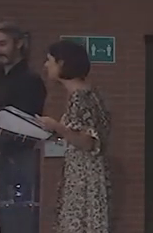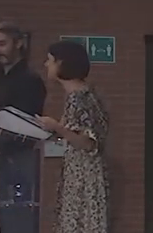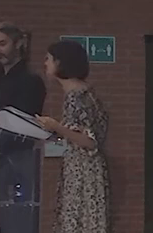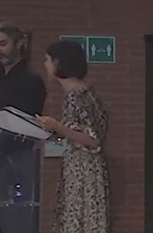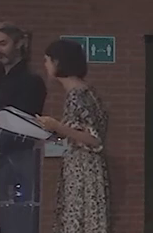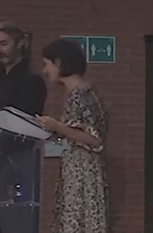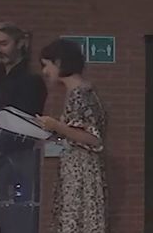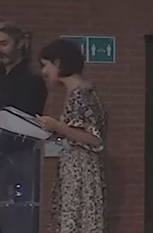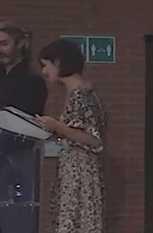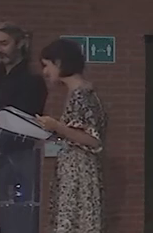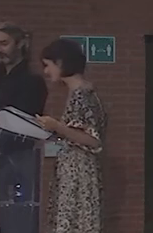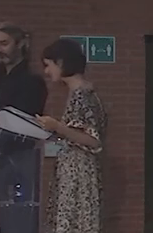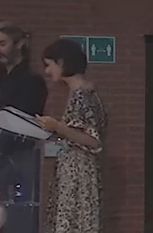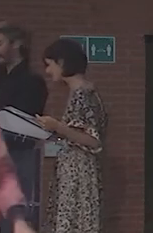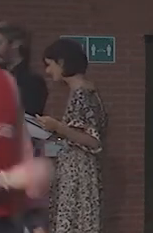L'Anna Sogas Linares.